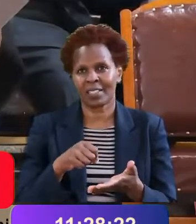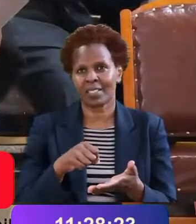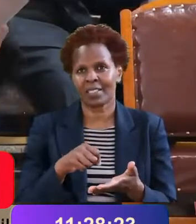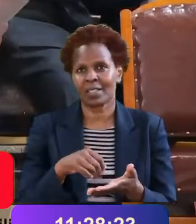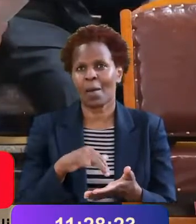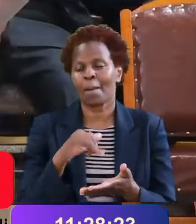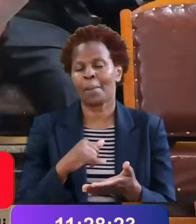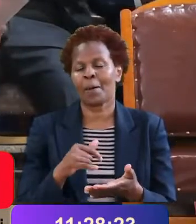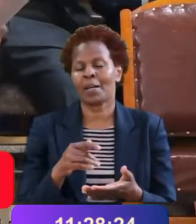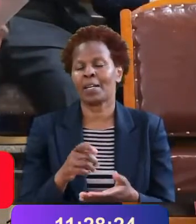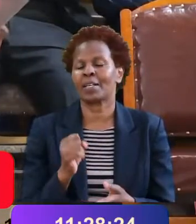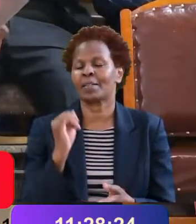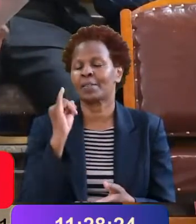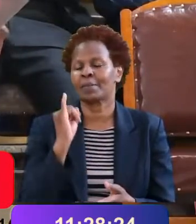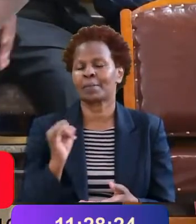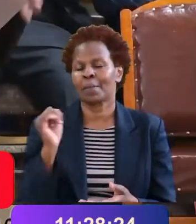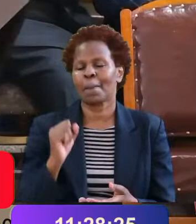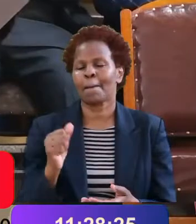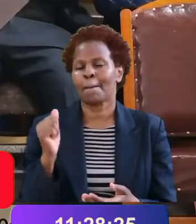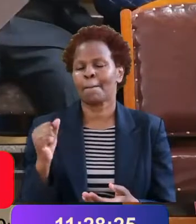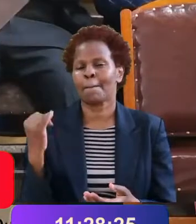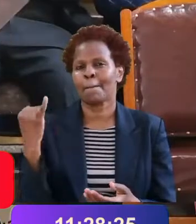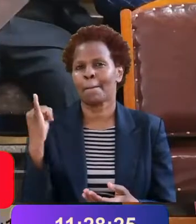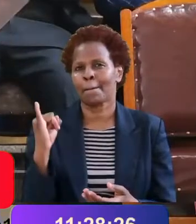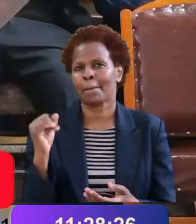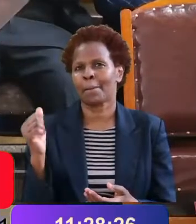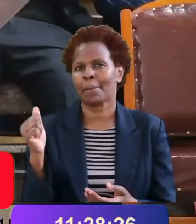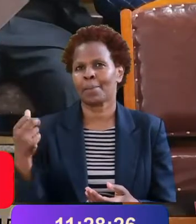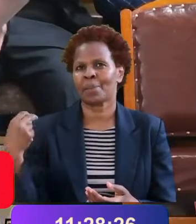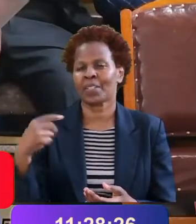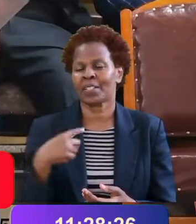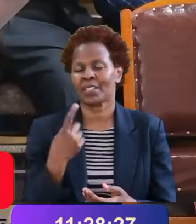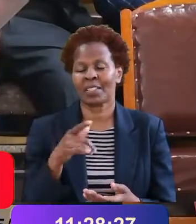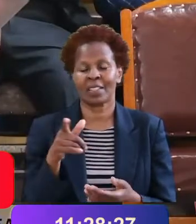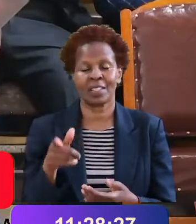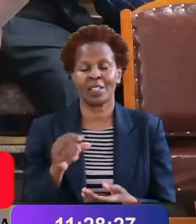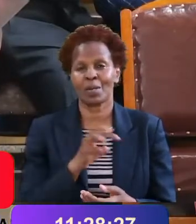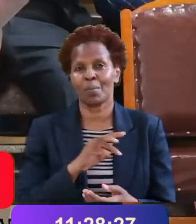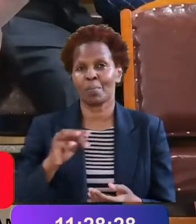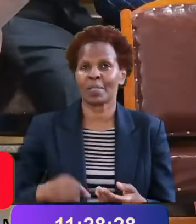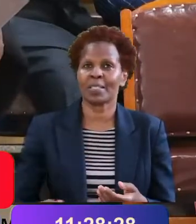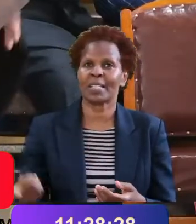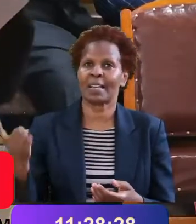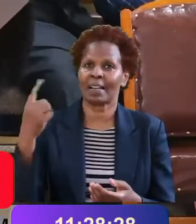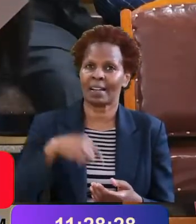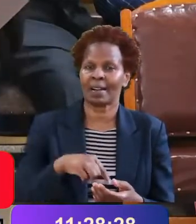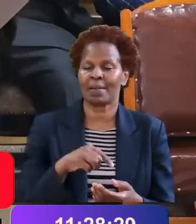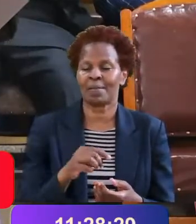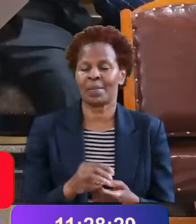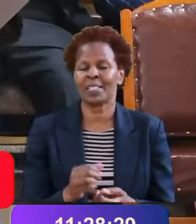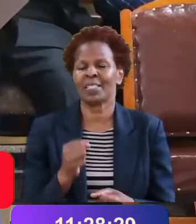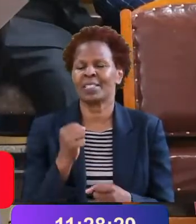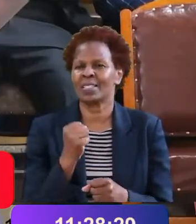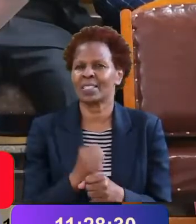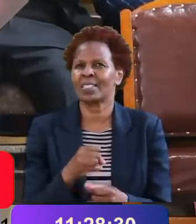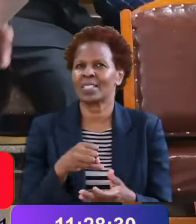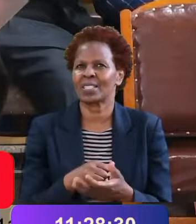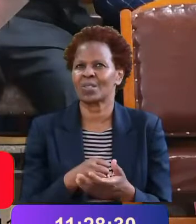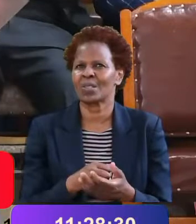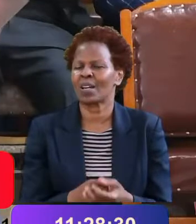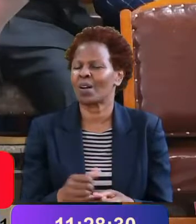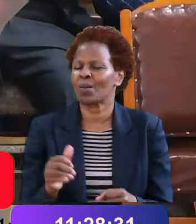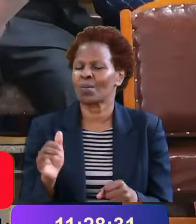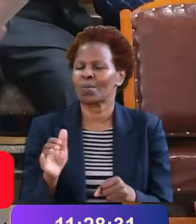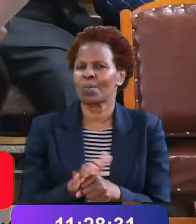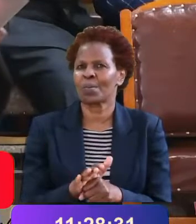Isaiah, utakuta yeye alisema huyu Mesia atakuja na amefanya hivyo with a lot of details. Kwa